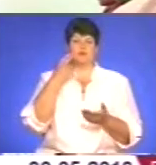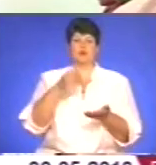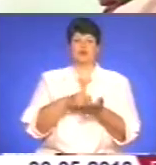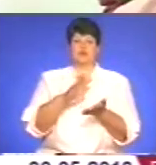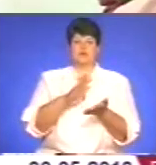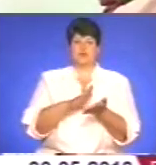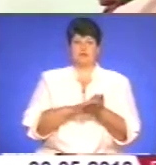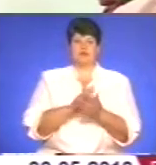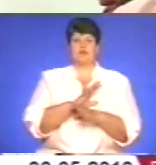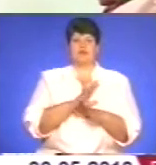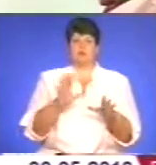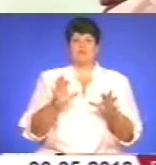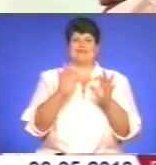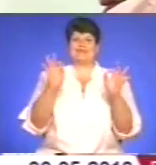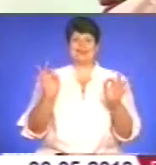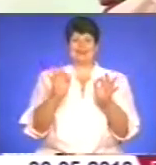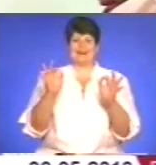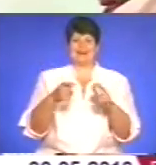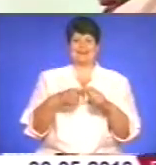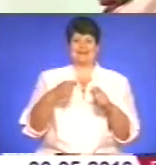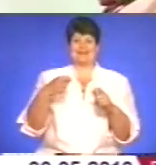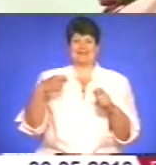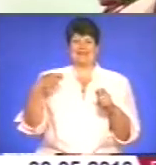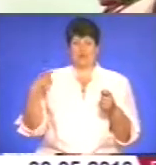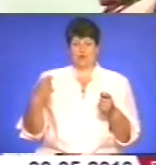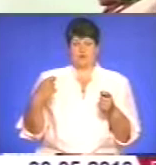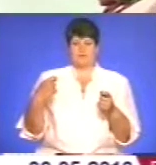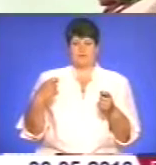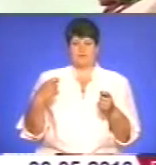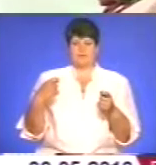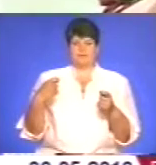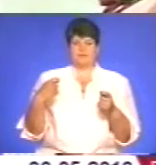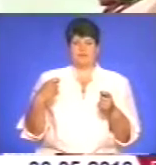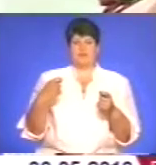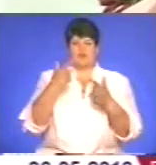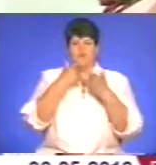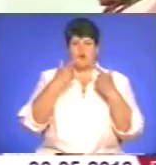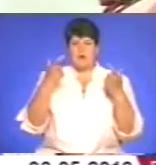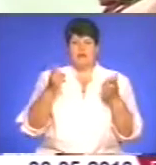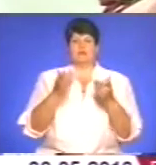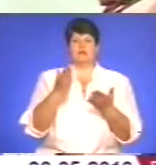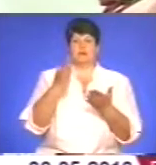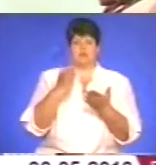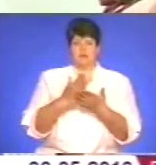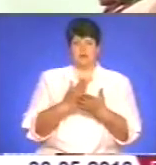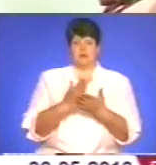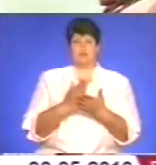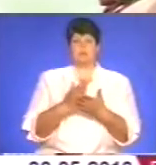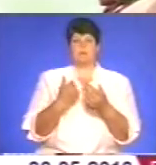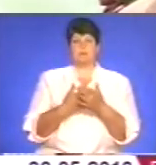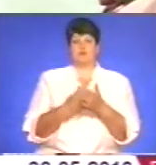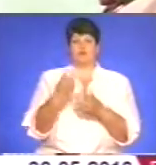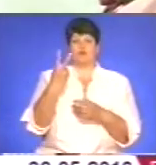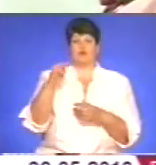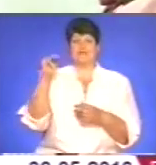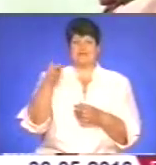не буде ніяких тут затримок і так далі. Ну, інформація поступила, що біля 2000 гектарів,